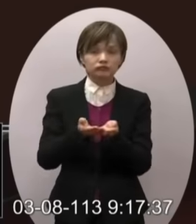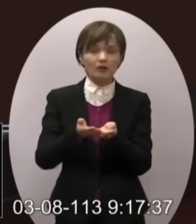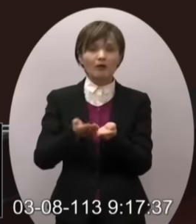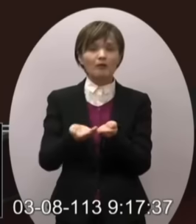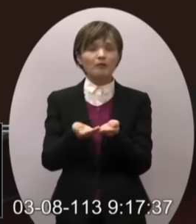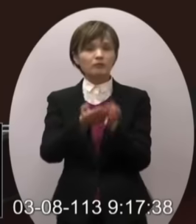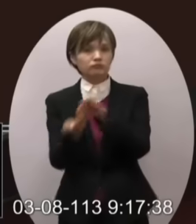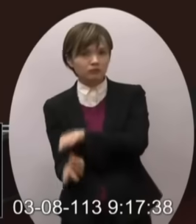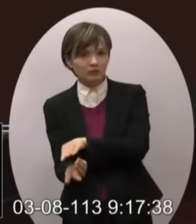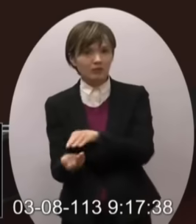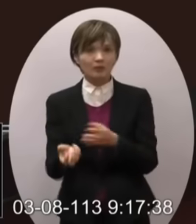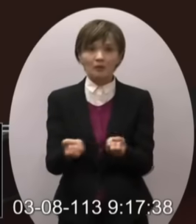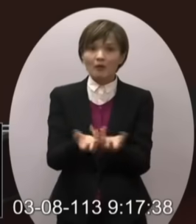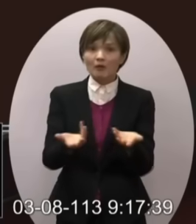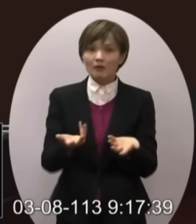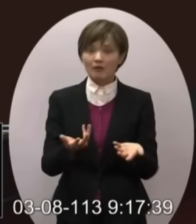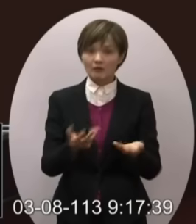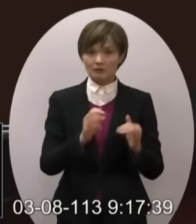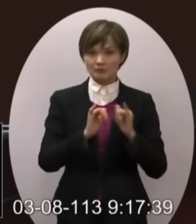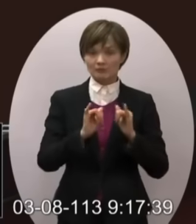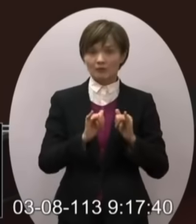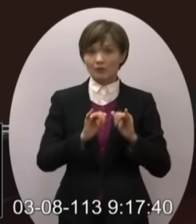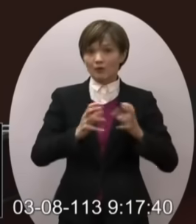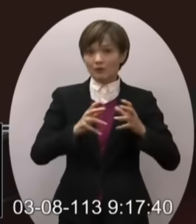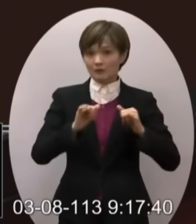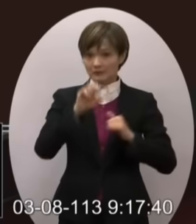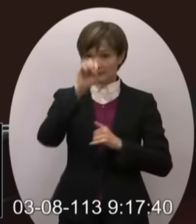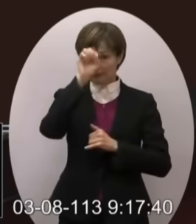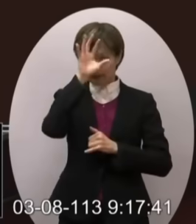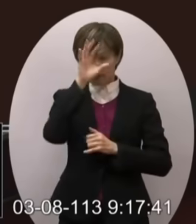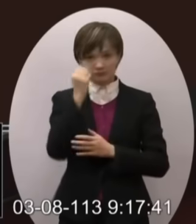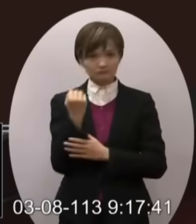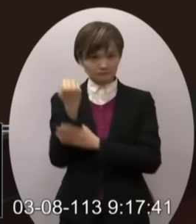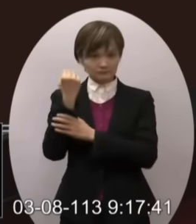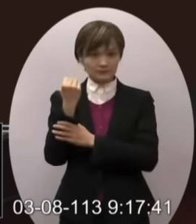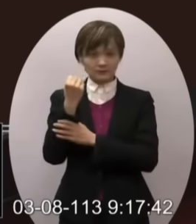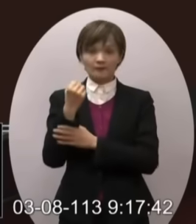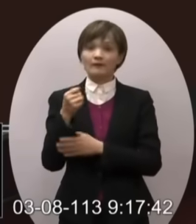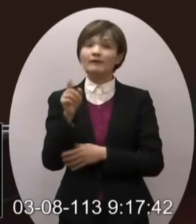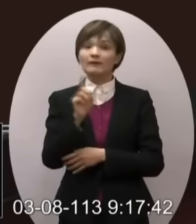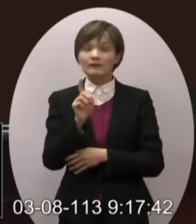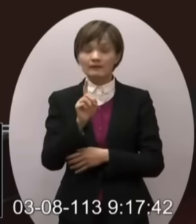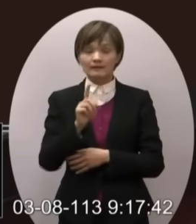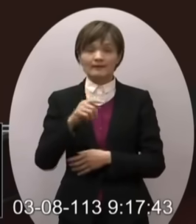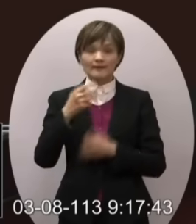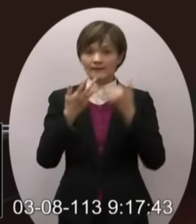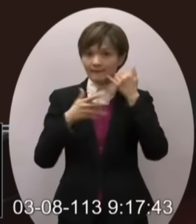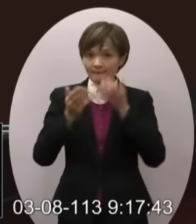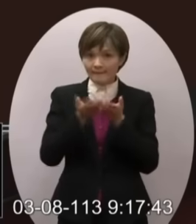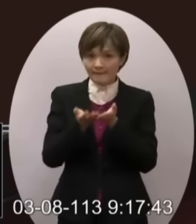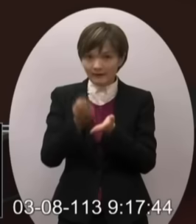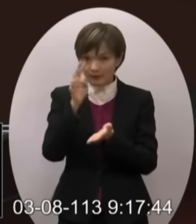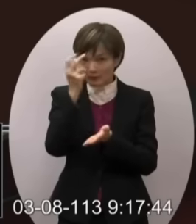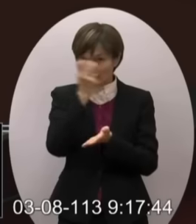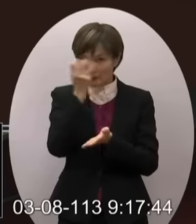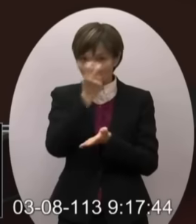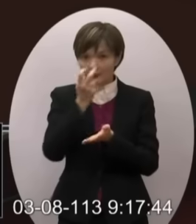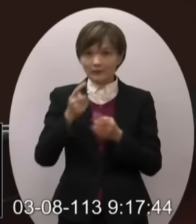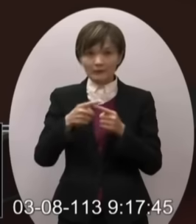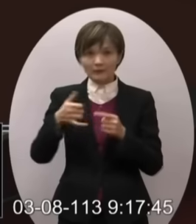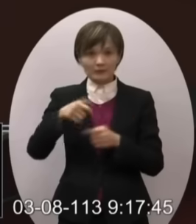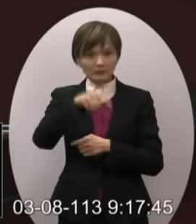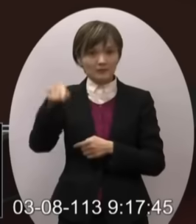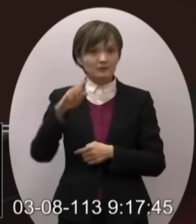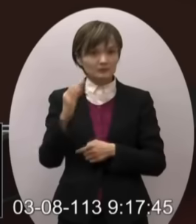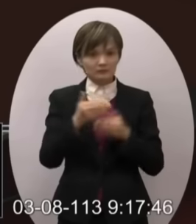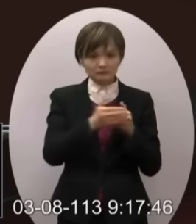是支持海巡人员的执法，但是没有按照执法 SOP 及相关的缺失，这